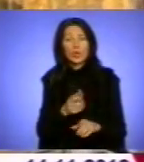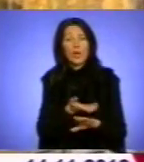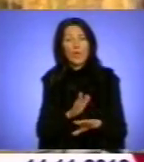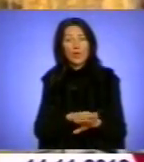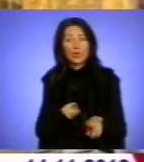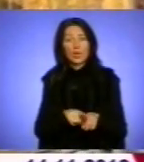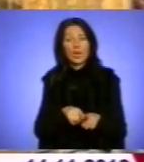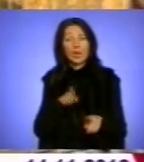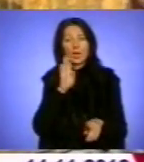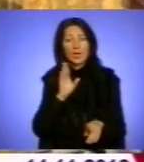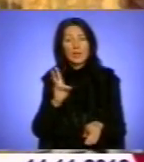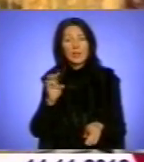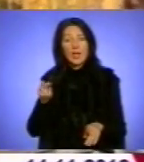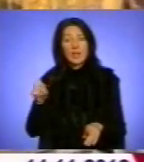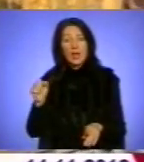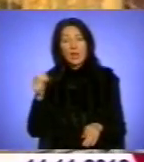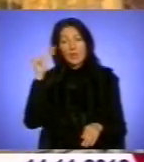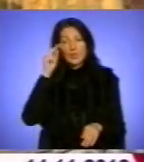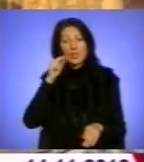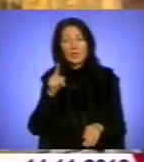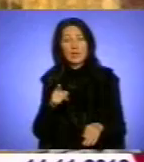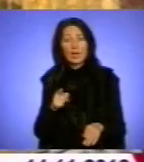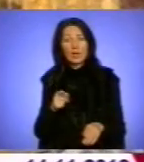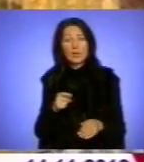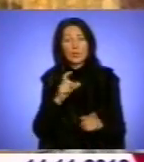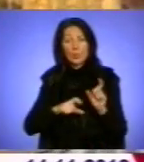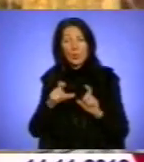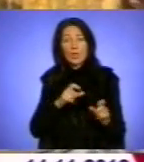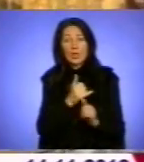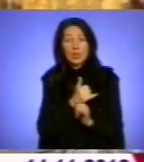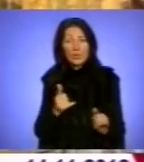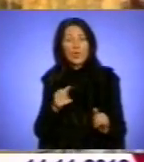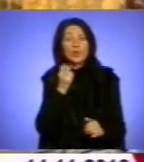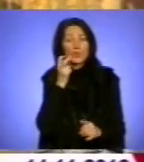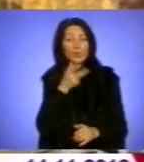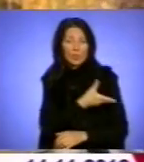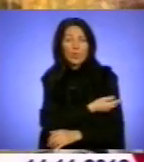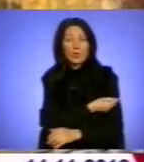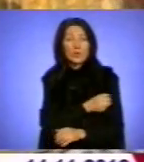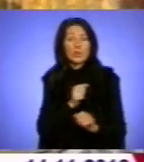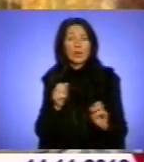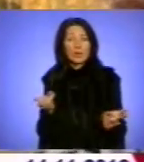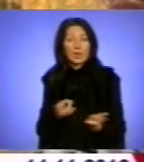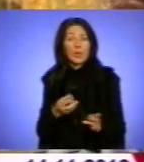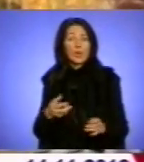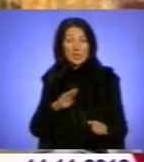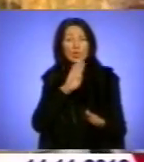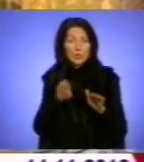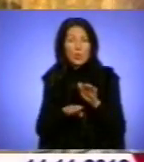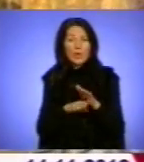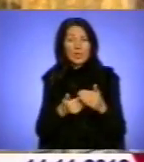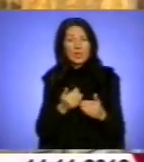вона студентка, є такі випадки, що вона не може на обід вести ін'єкцію інсуліну, вона мусить або десь ховатися від друзів, вона почуває